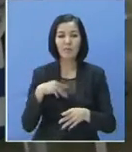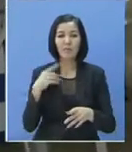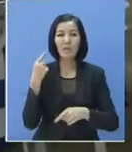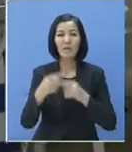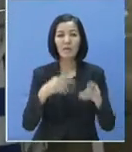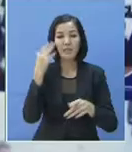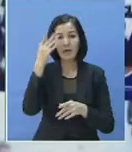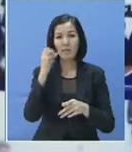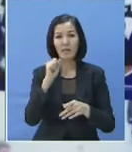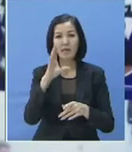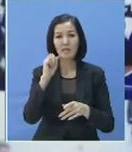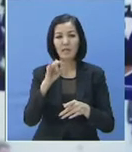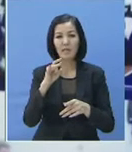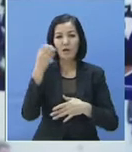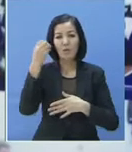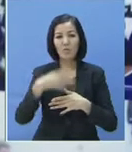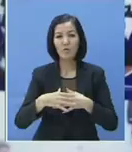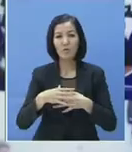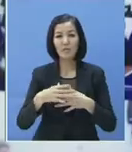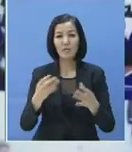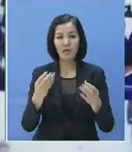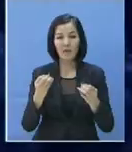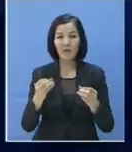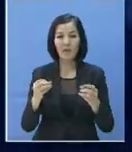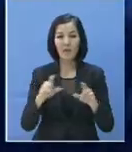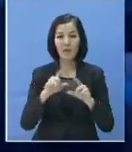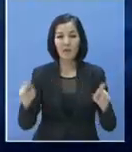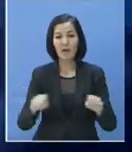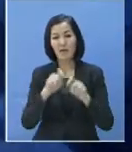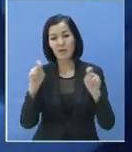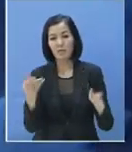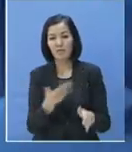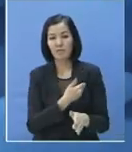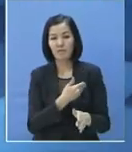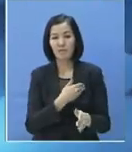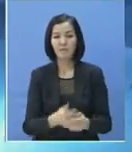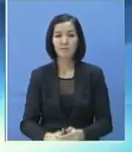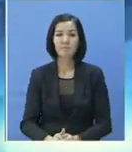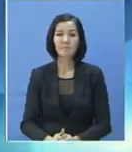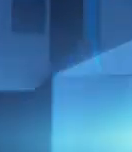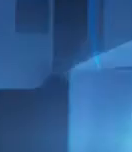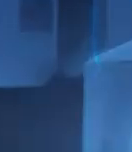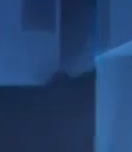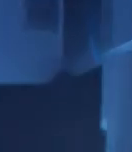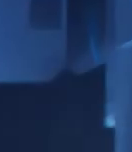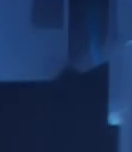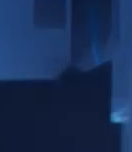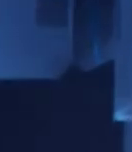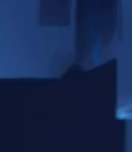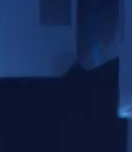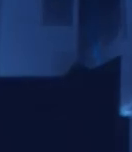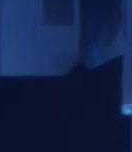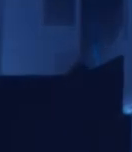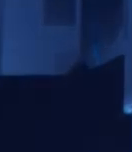арманы асар 16 орталығын кеңейтсем дейді. Камшат Мұхамеджан, Айдос Қалиев, Жетісу арнасы, Талдықорған.